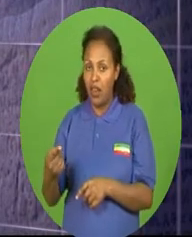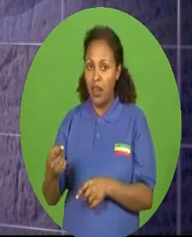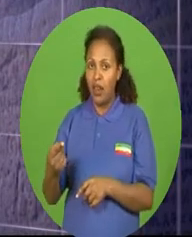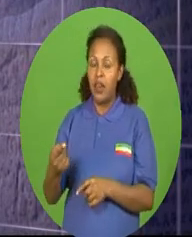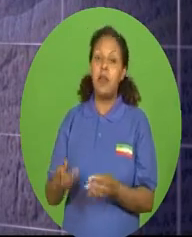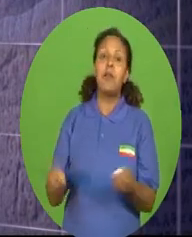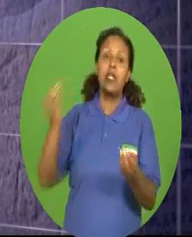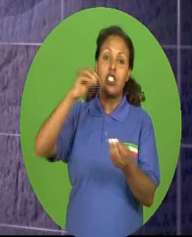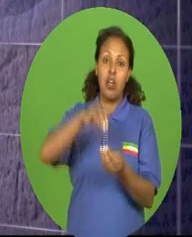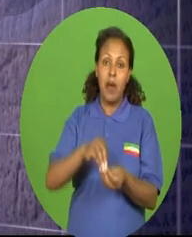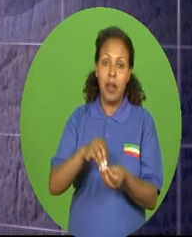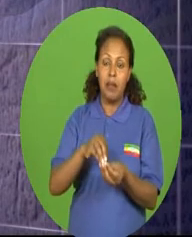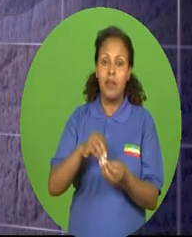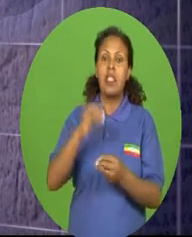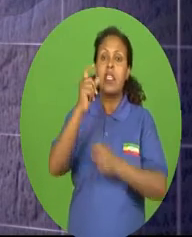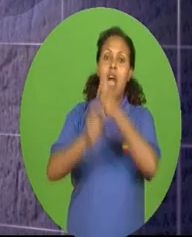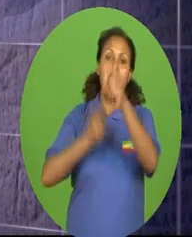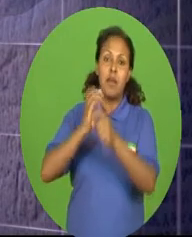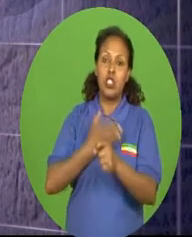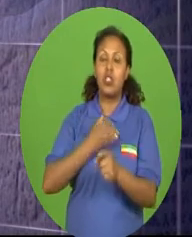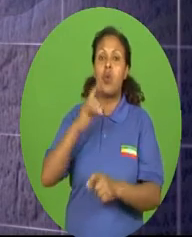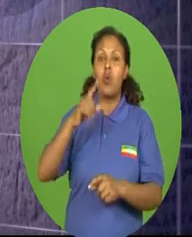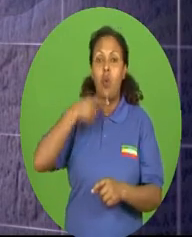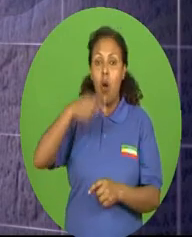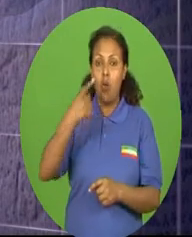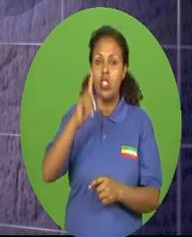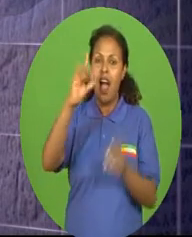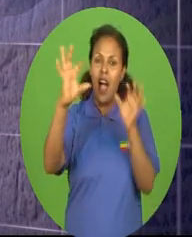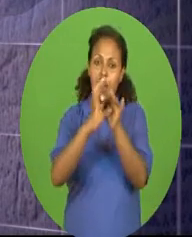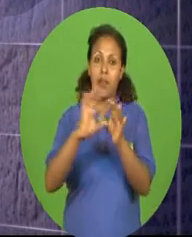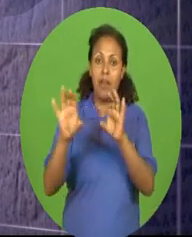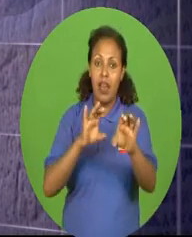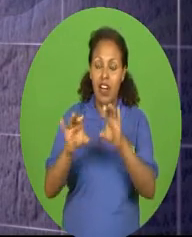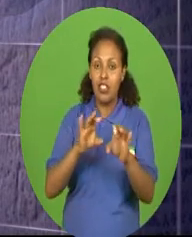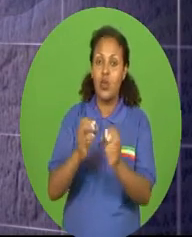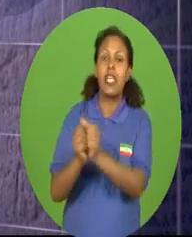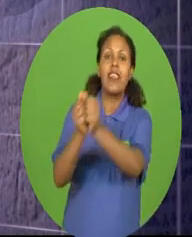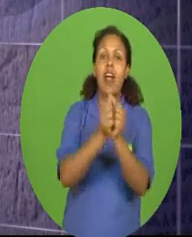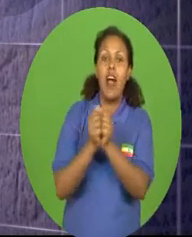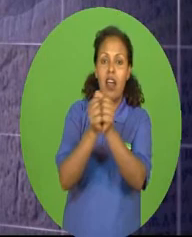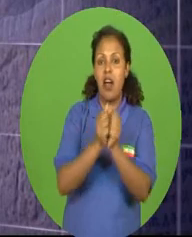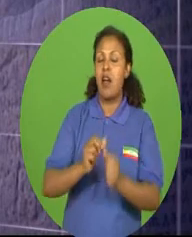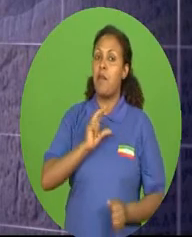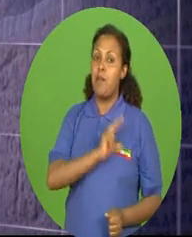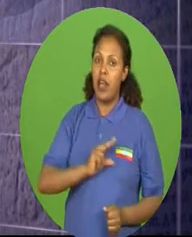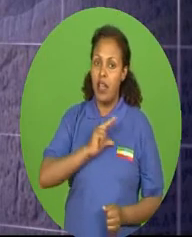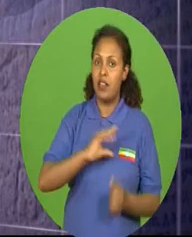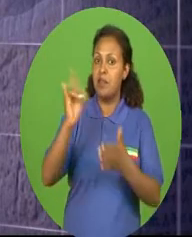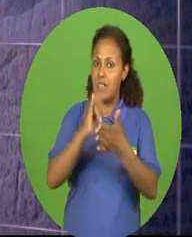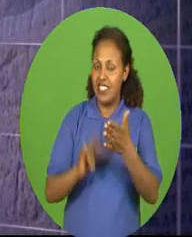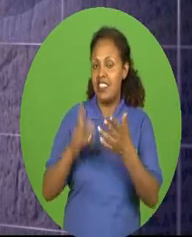ብለናል። በተጨማሪም የዓለማችን ቋንቋዎች አንድ የሚያደርጓቸው የጋራ